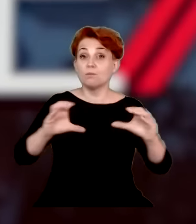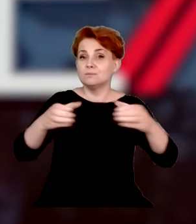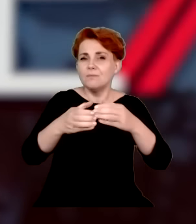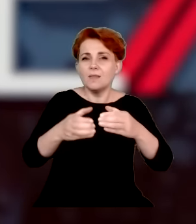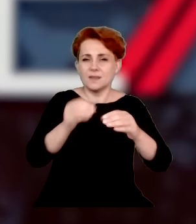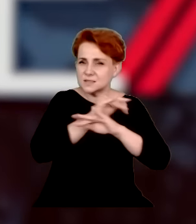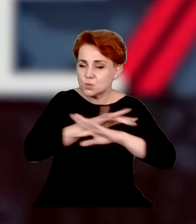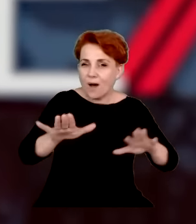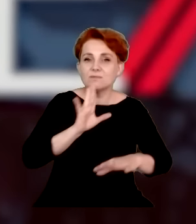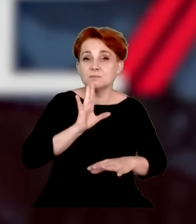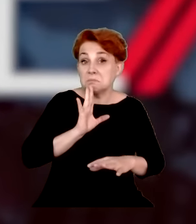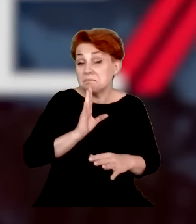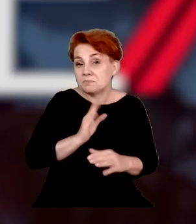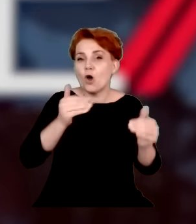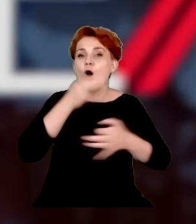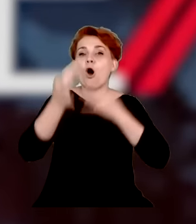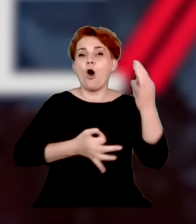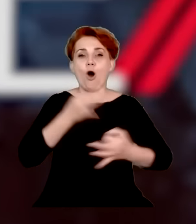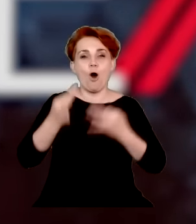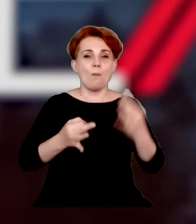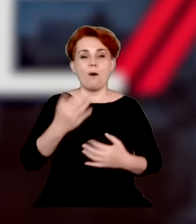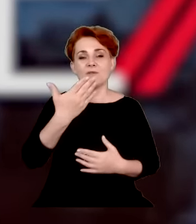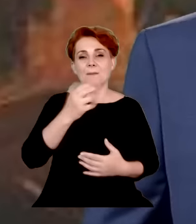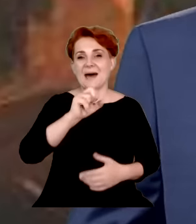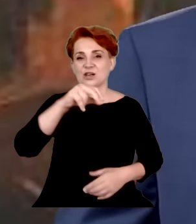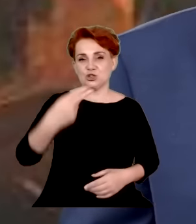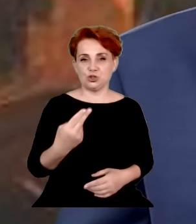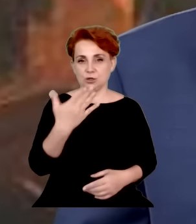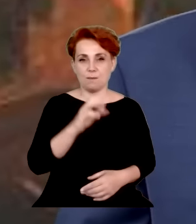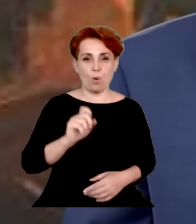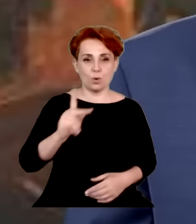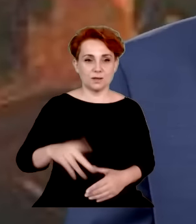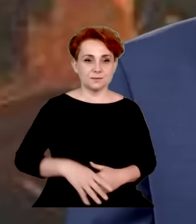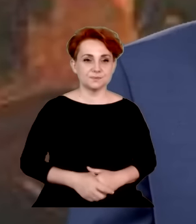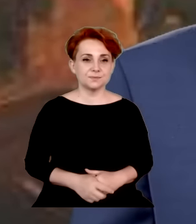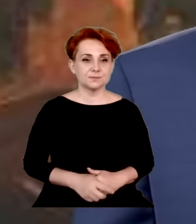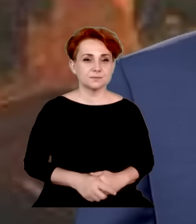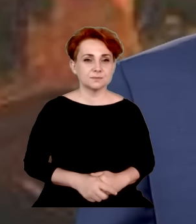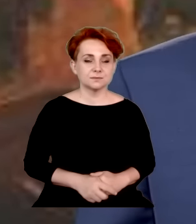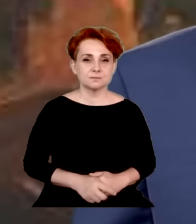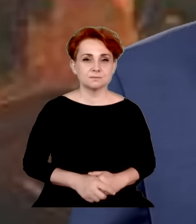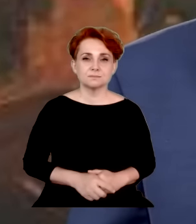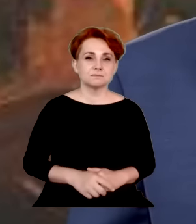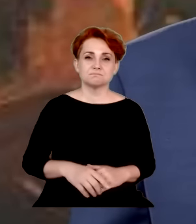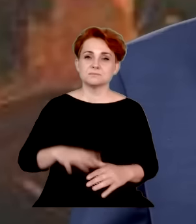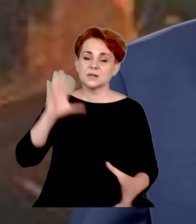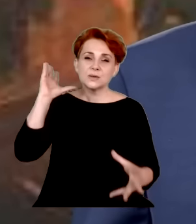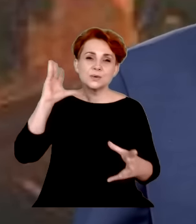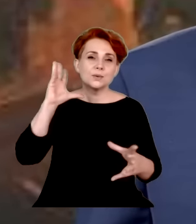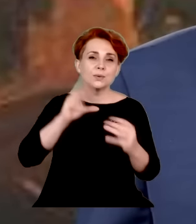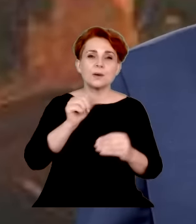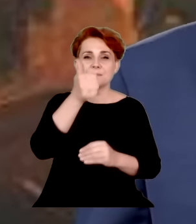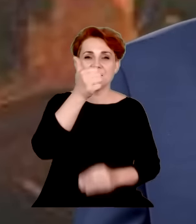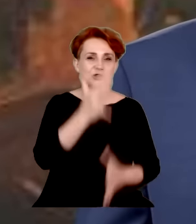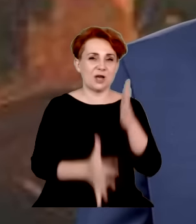najsławniejszym, opowie nam dzisiaj z ułańską fantazją Marcin Bąk. Żadna polska formacja zbrojna okresu I wojny nie mogła